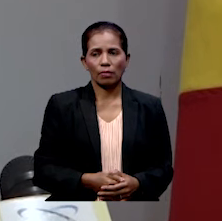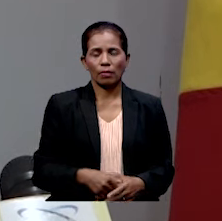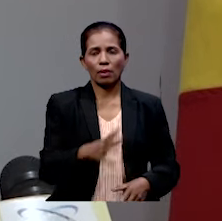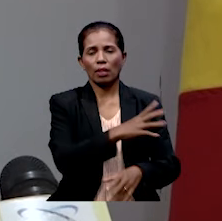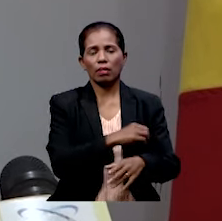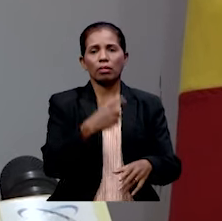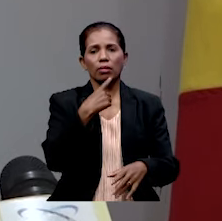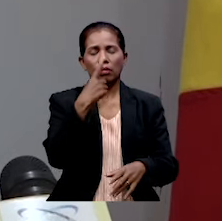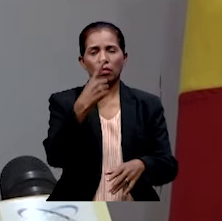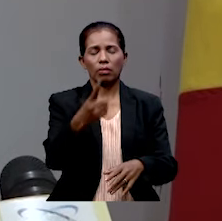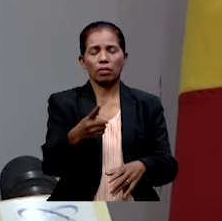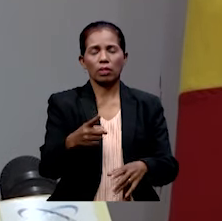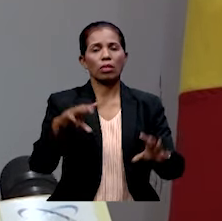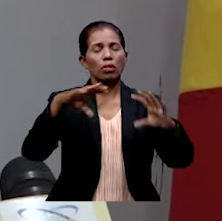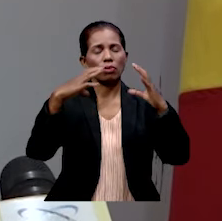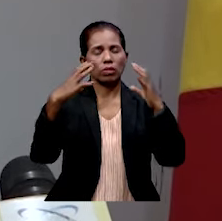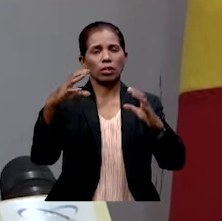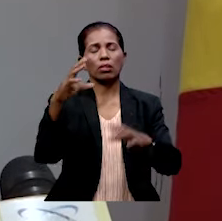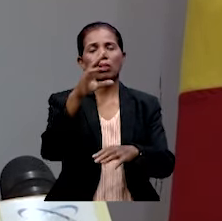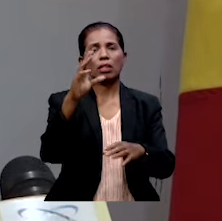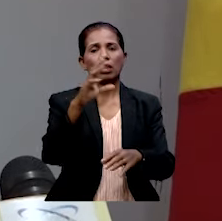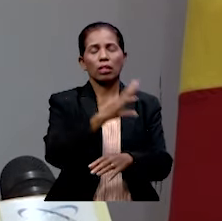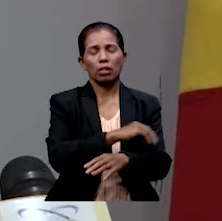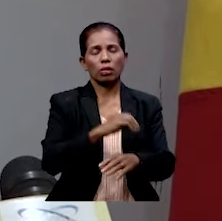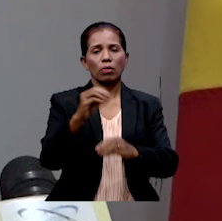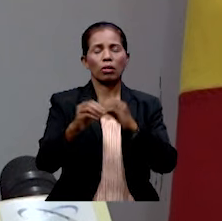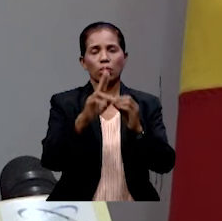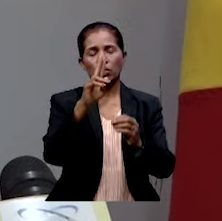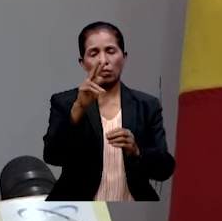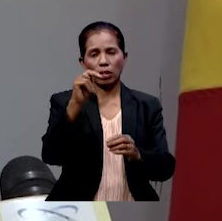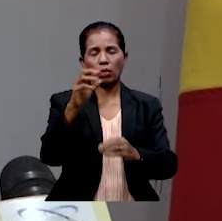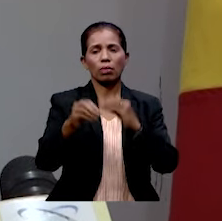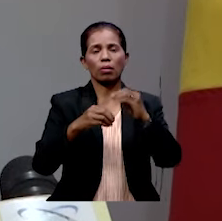Convenções Convenção Nações Unidas kono batasi